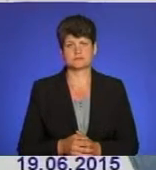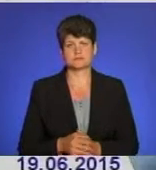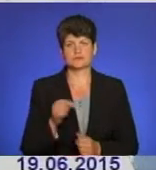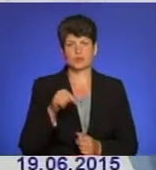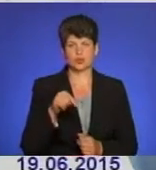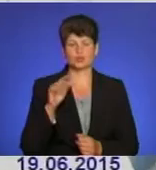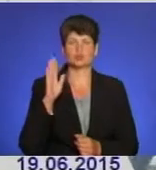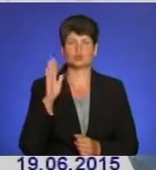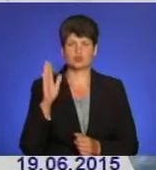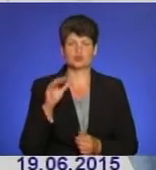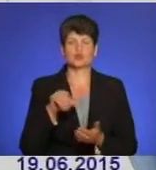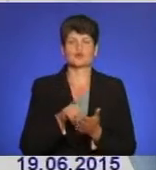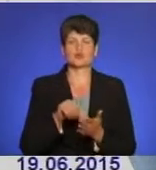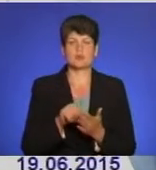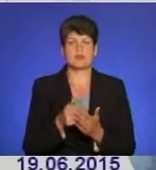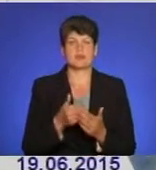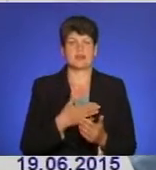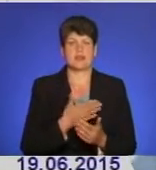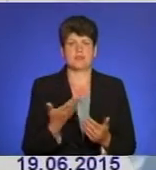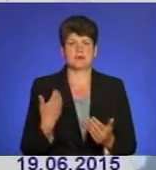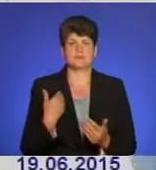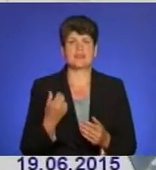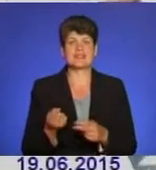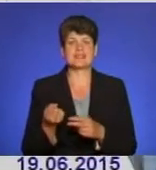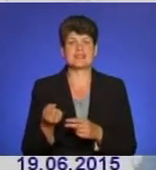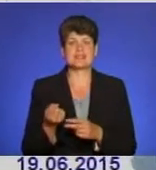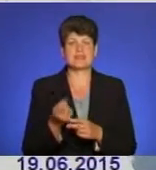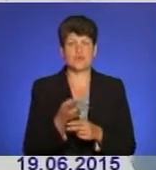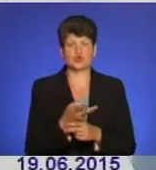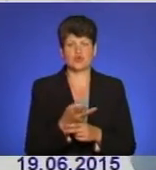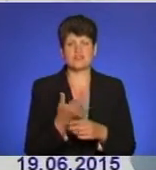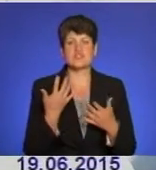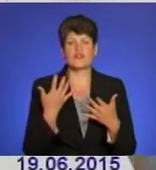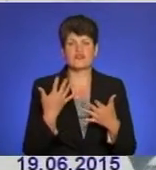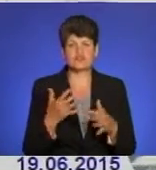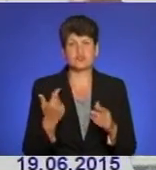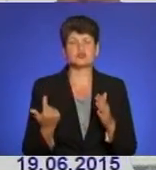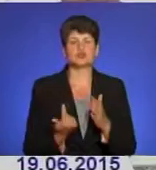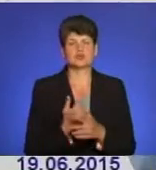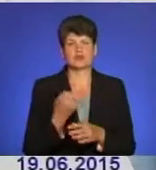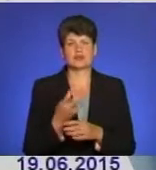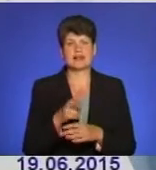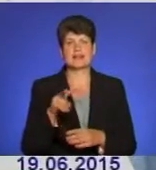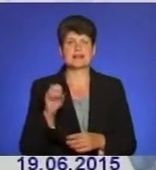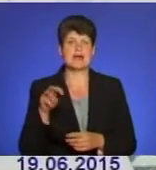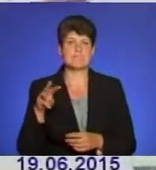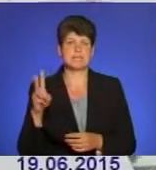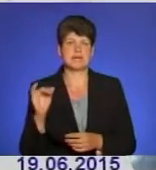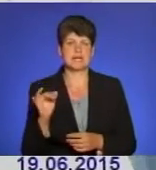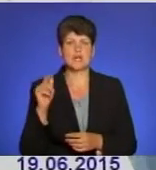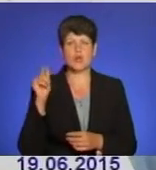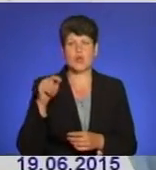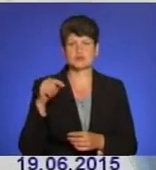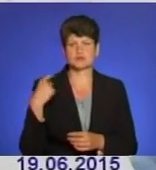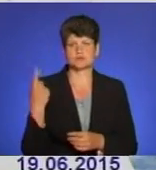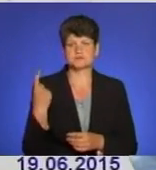Тут будуть виступати перед нами депортовані вже, знову ж, чергові депортовані лемки з